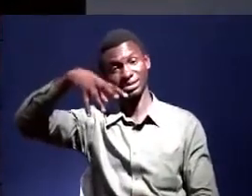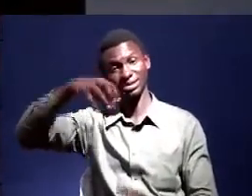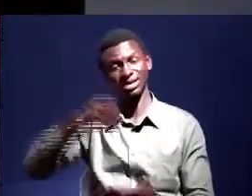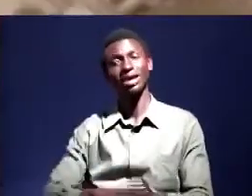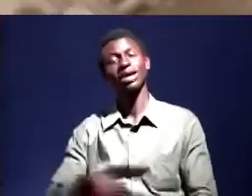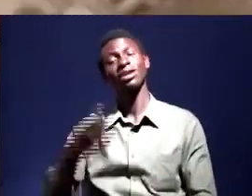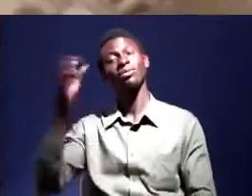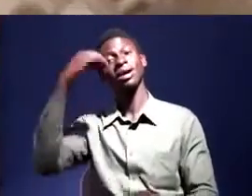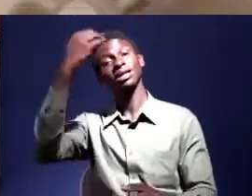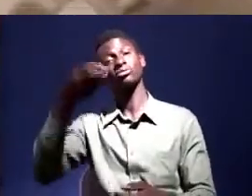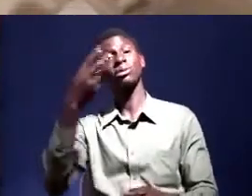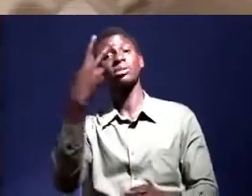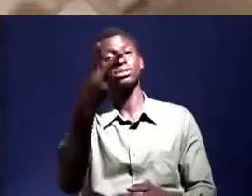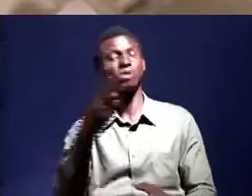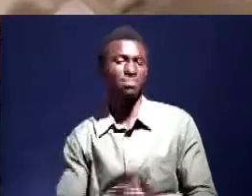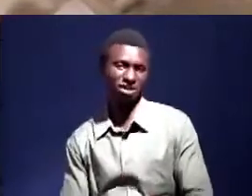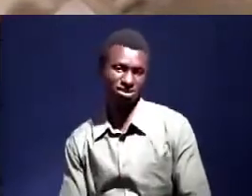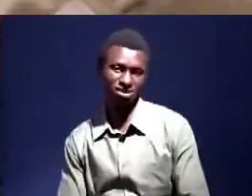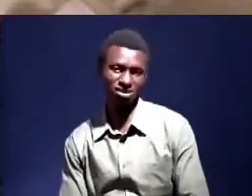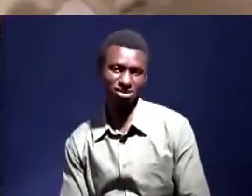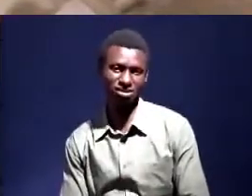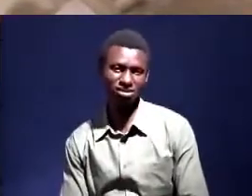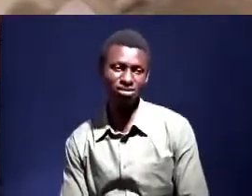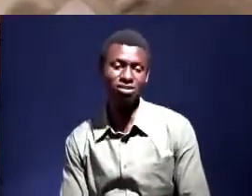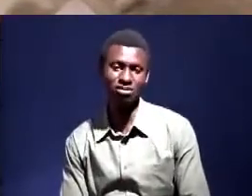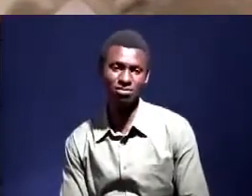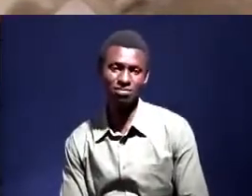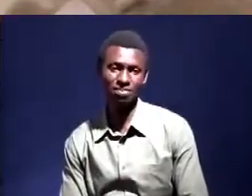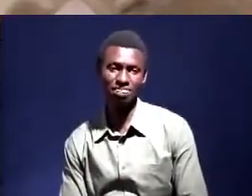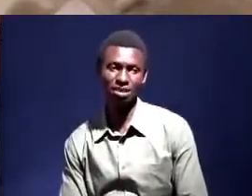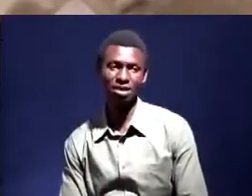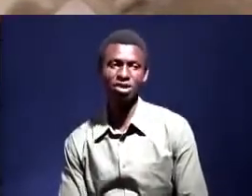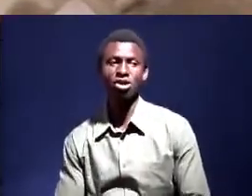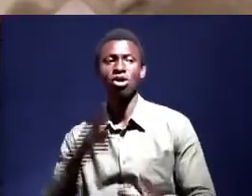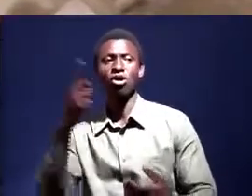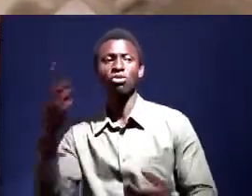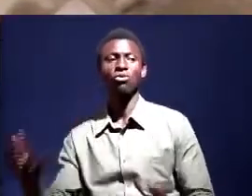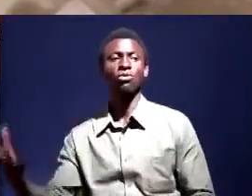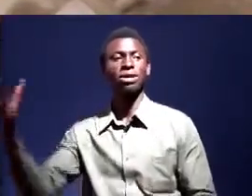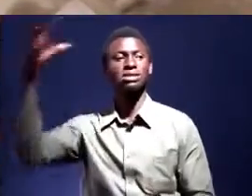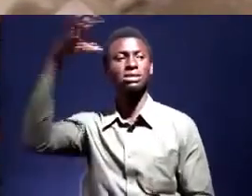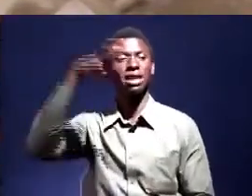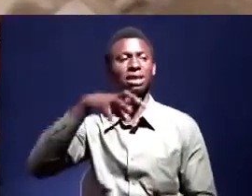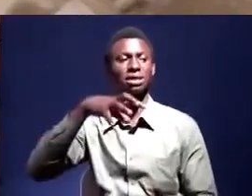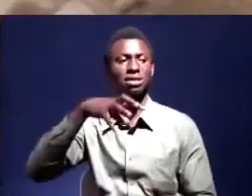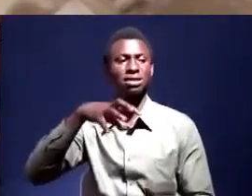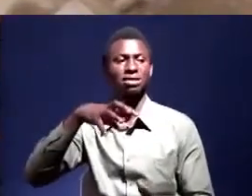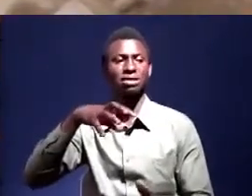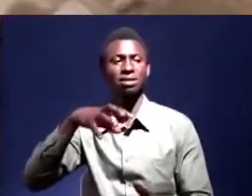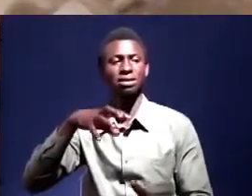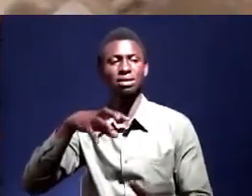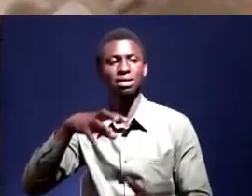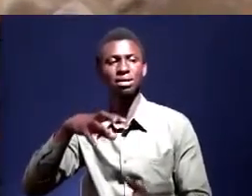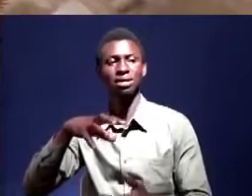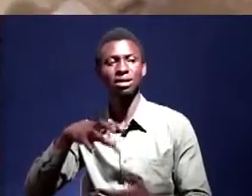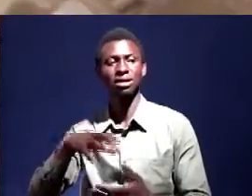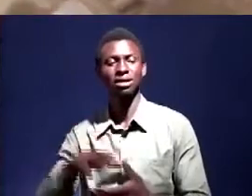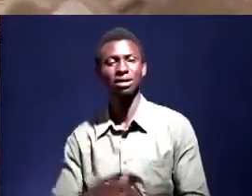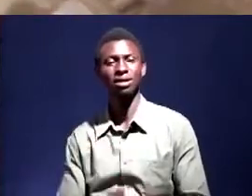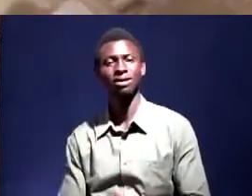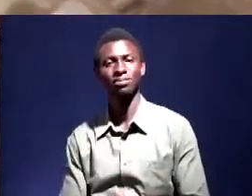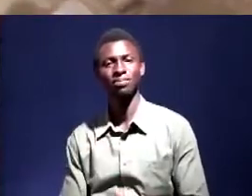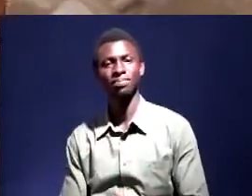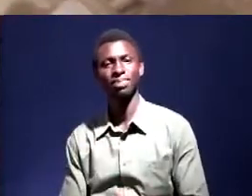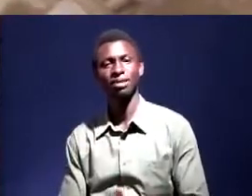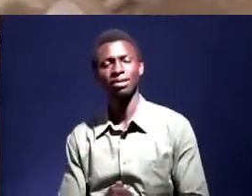mwezi wa pili, there's a meter and a half of ice on the lake. Kuna zaidi ya mita na zaidi na nusu katika barafu katika ziwa